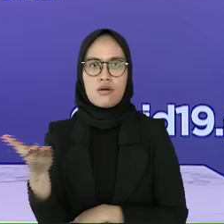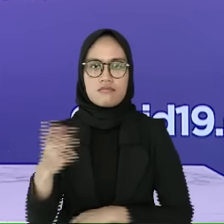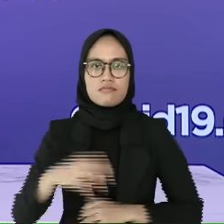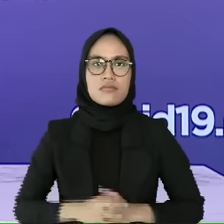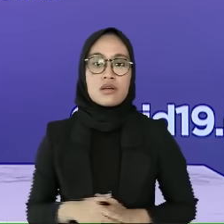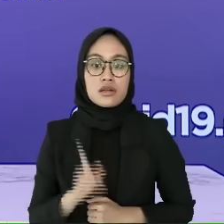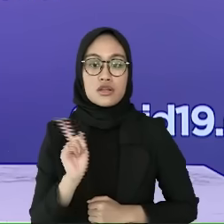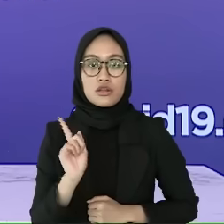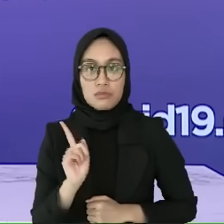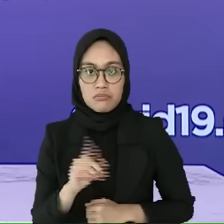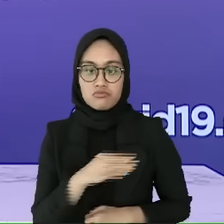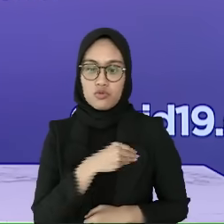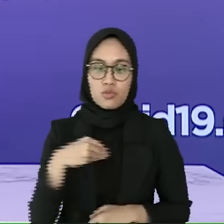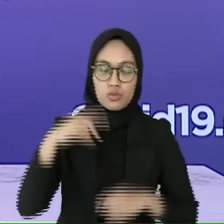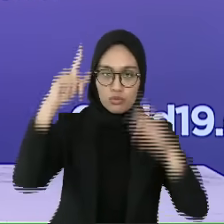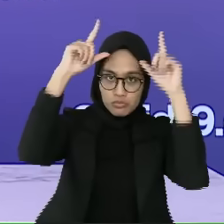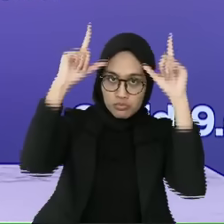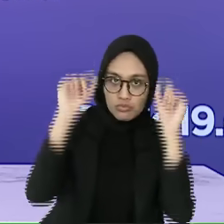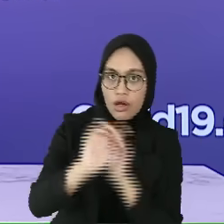yang berat dan mulia.